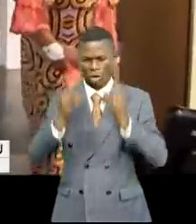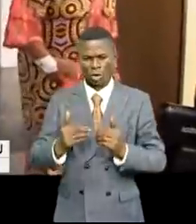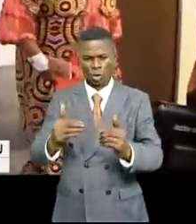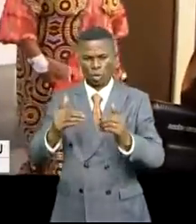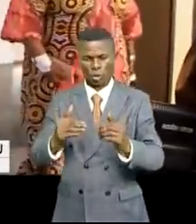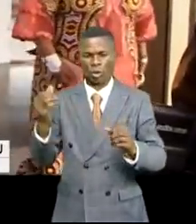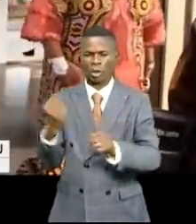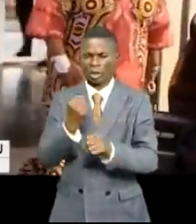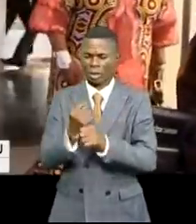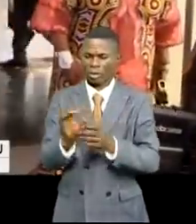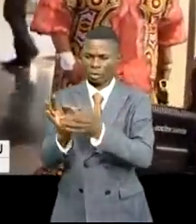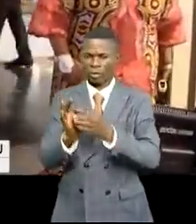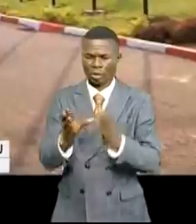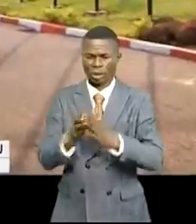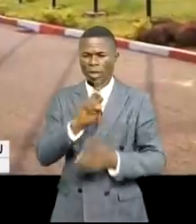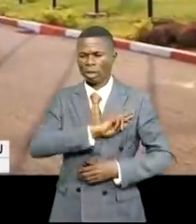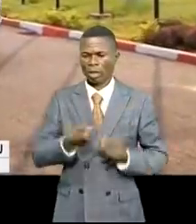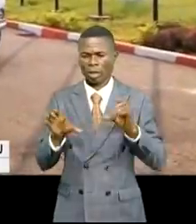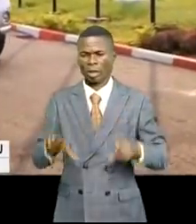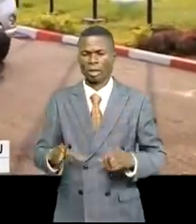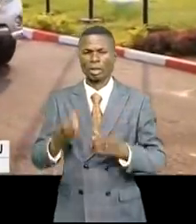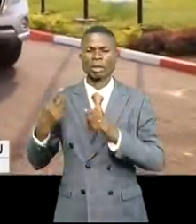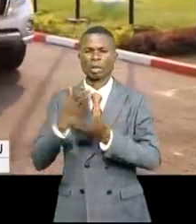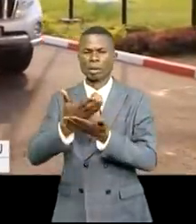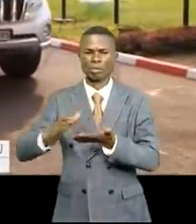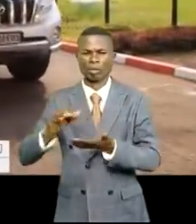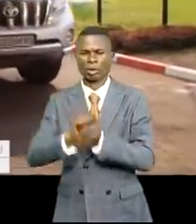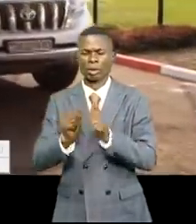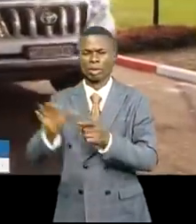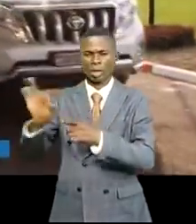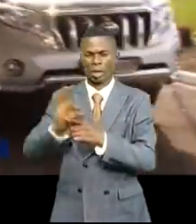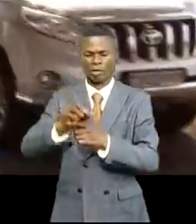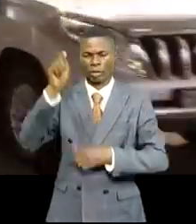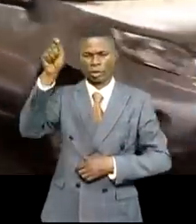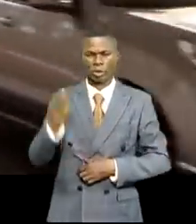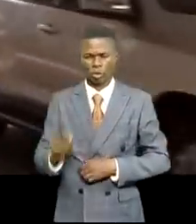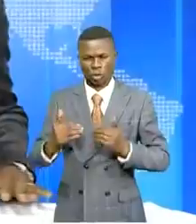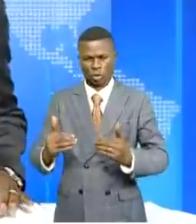sa coopération militaire avec la RDC, particulièrement dans le domaine de la formation militaire.